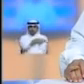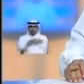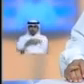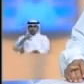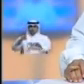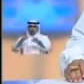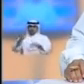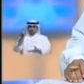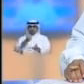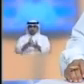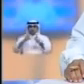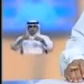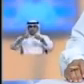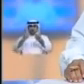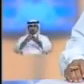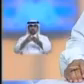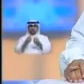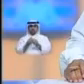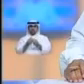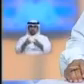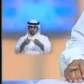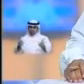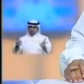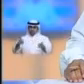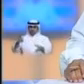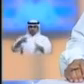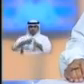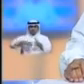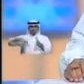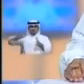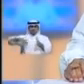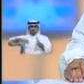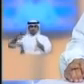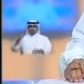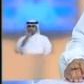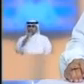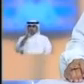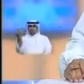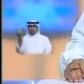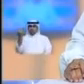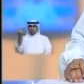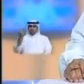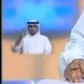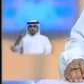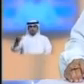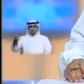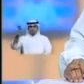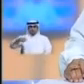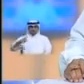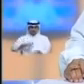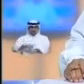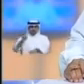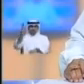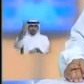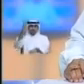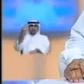أعضاء فيها. كما وافق مجلس الأمة خلال جلسته اليوم على طلب نيابي بتخصيص ساعتين خلال جلسة الغد